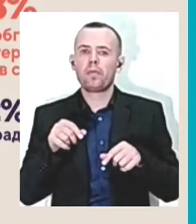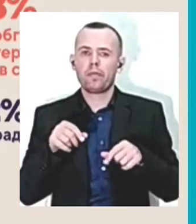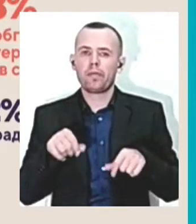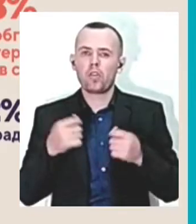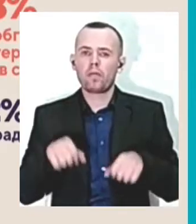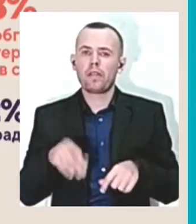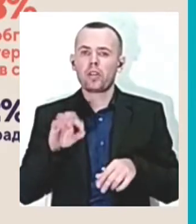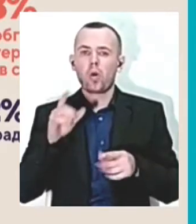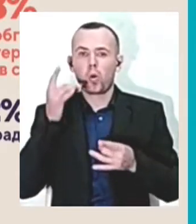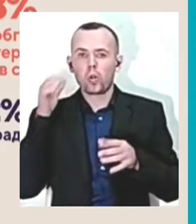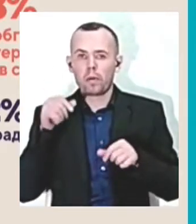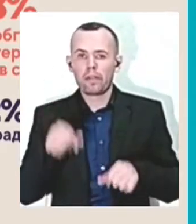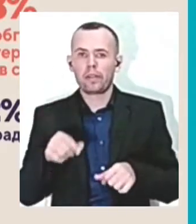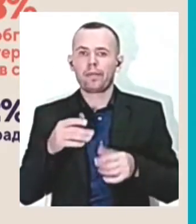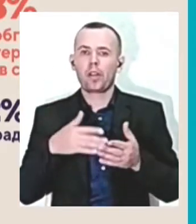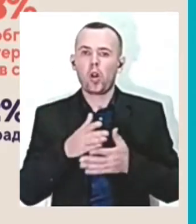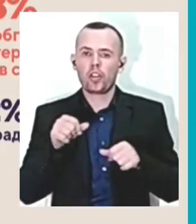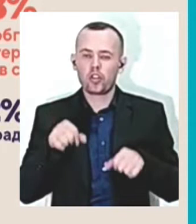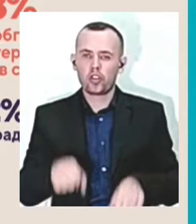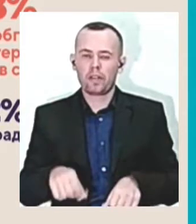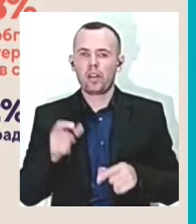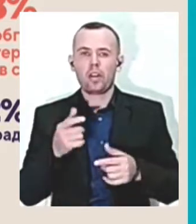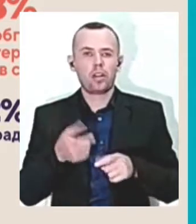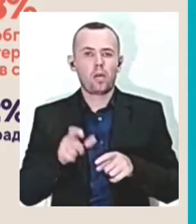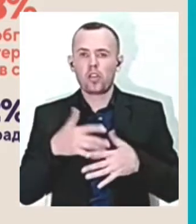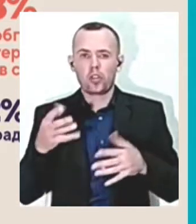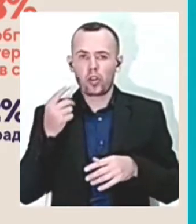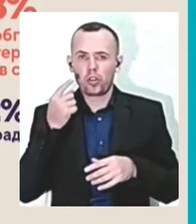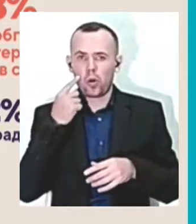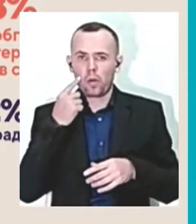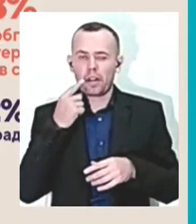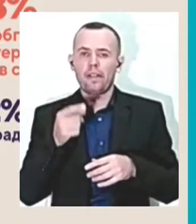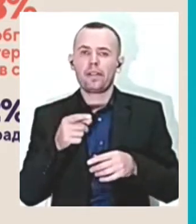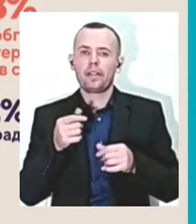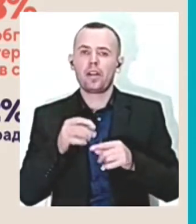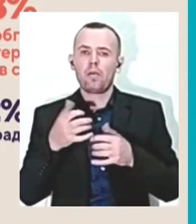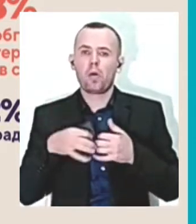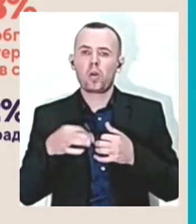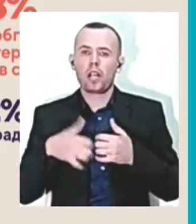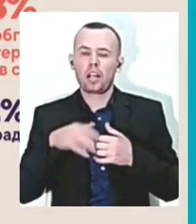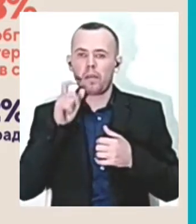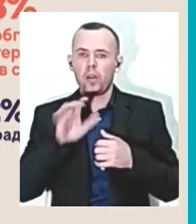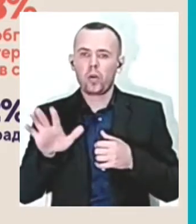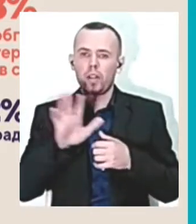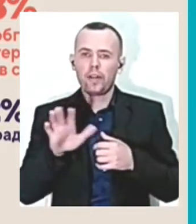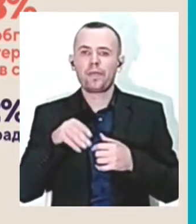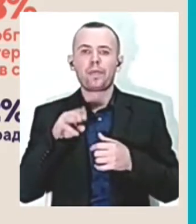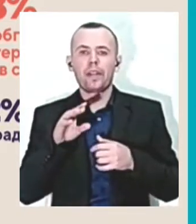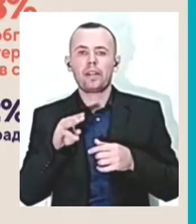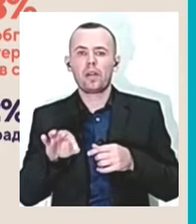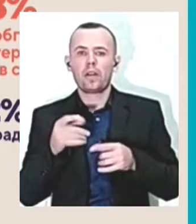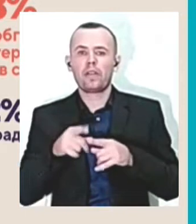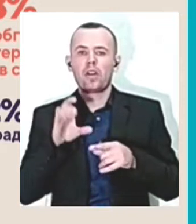політичні права в нас більше 3 балів усереднено по країні, то якраз соціально-економічні права